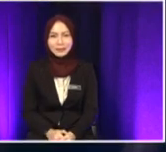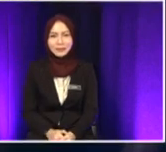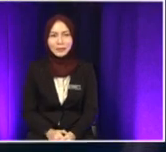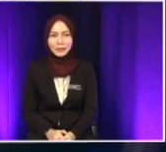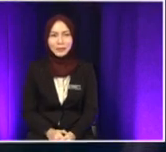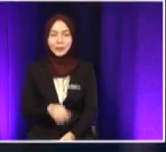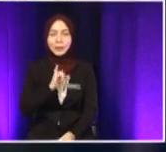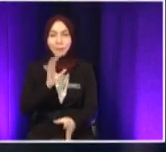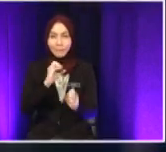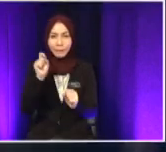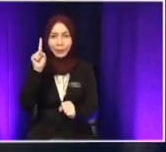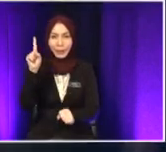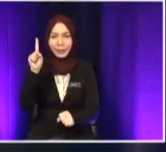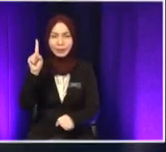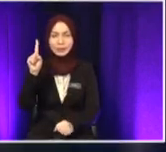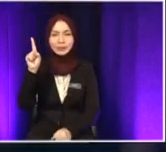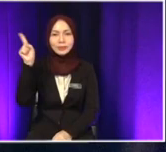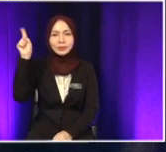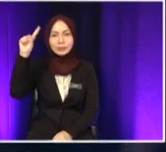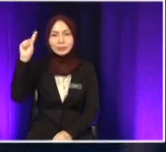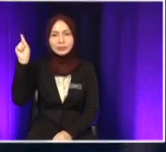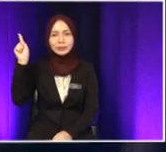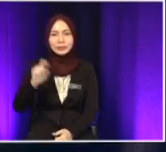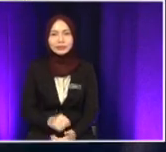satu bintang macam